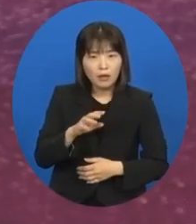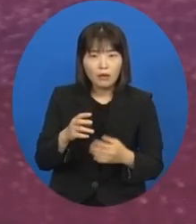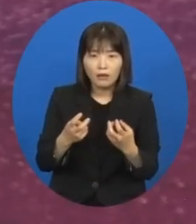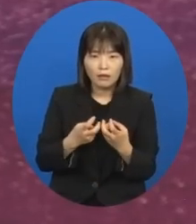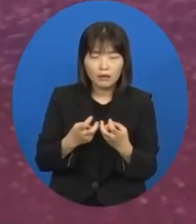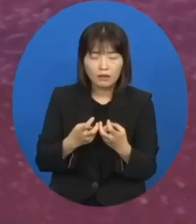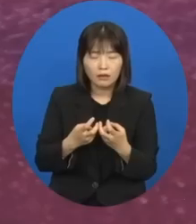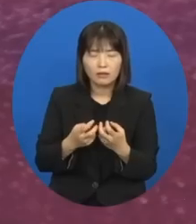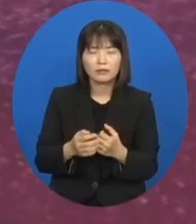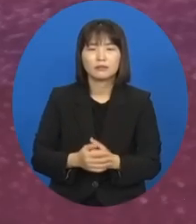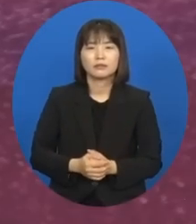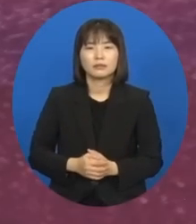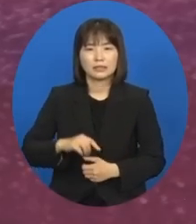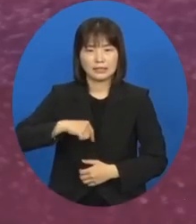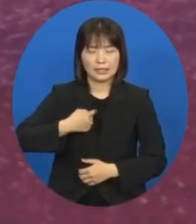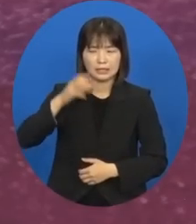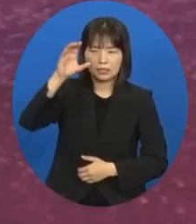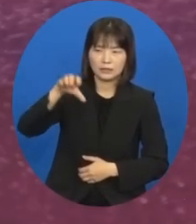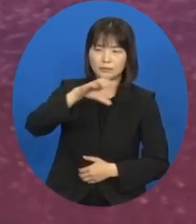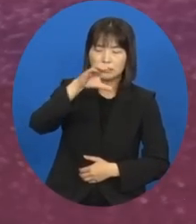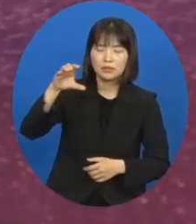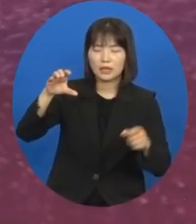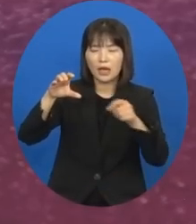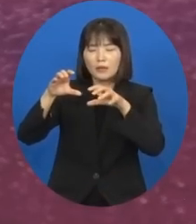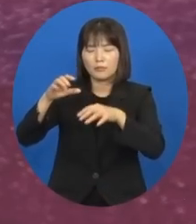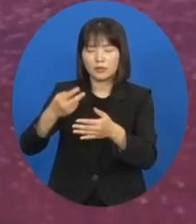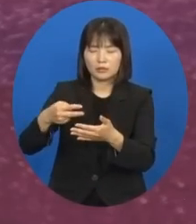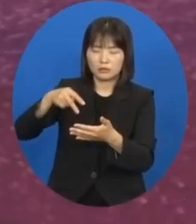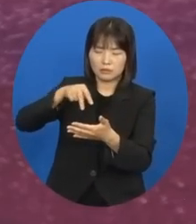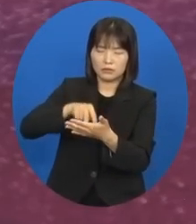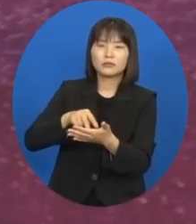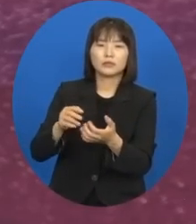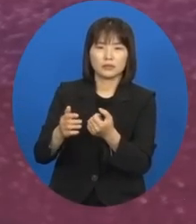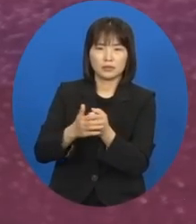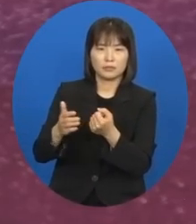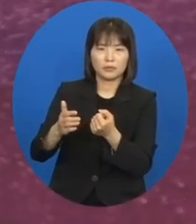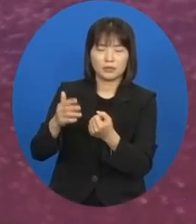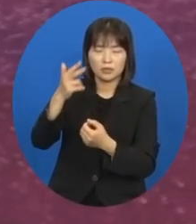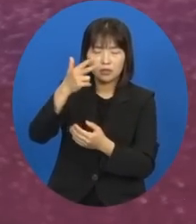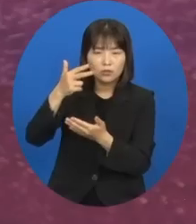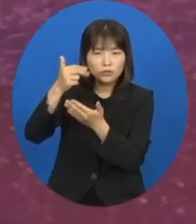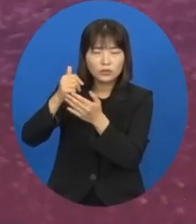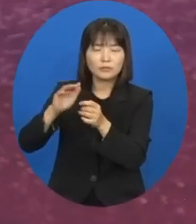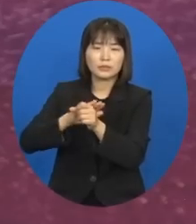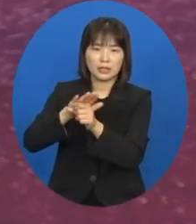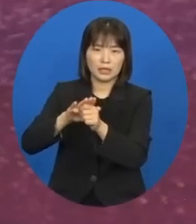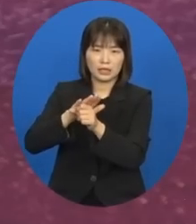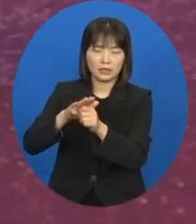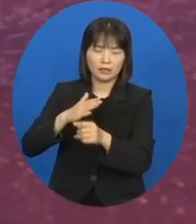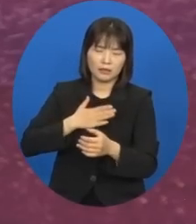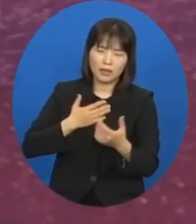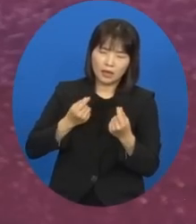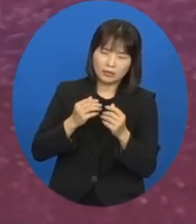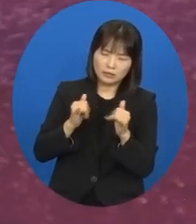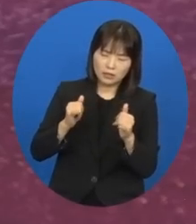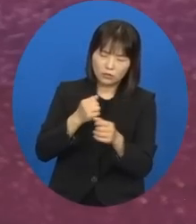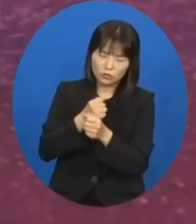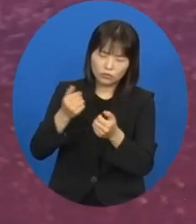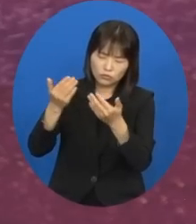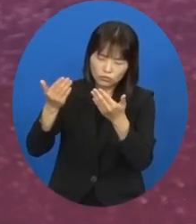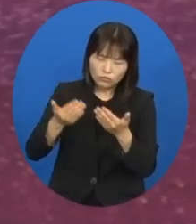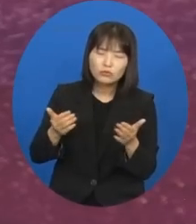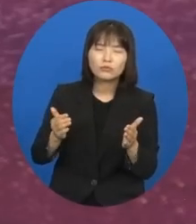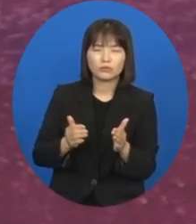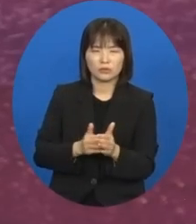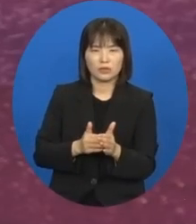그 자신이 십자가 앞에 섰기 때문입니다 주님의 사랑이 나 같은 자도 용서하셨구나